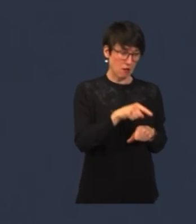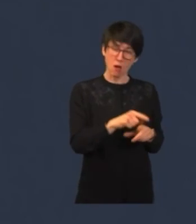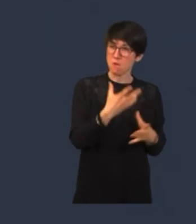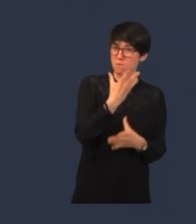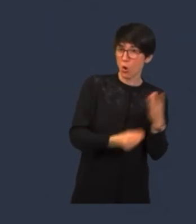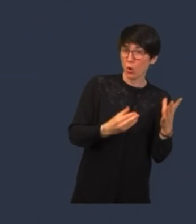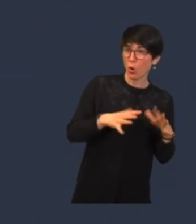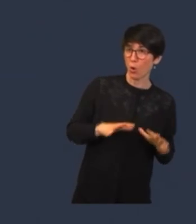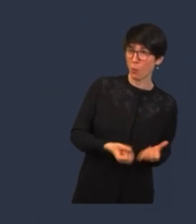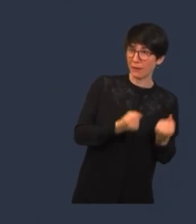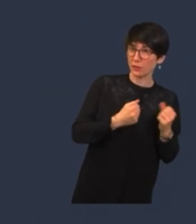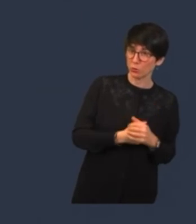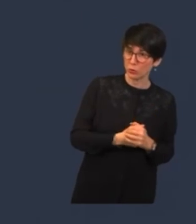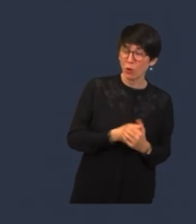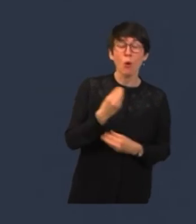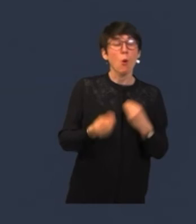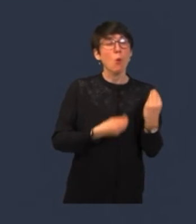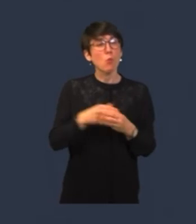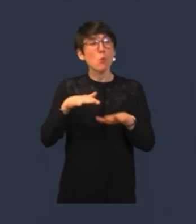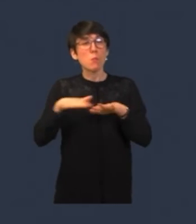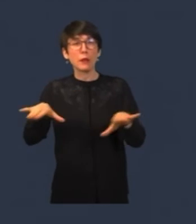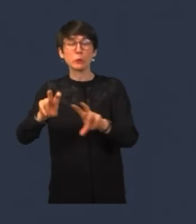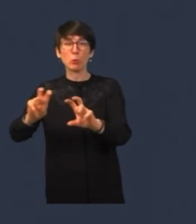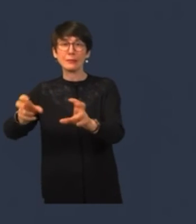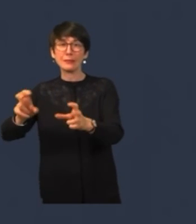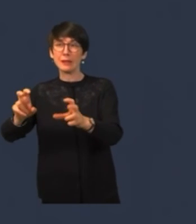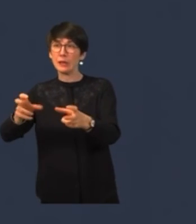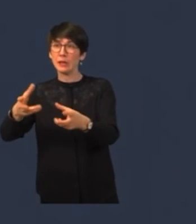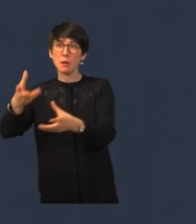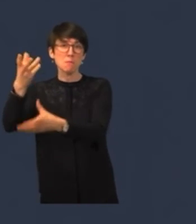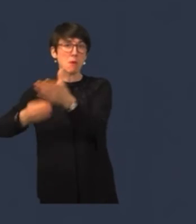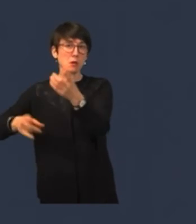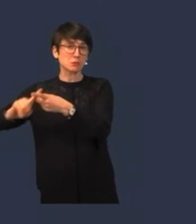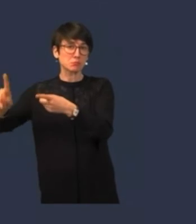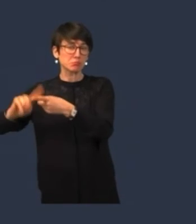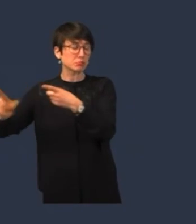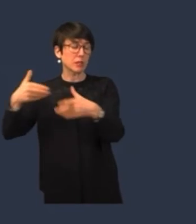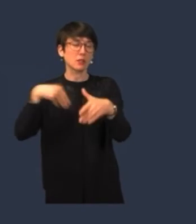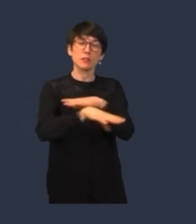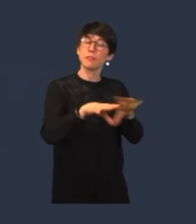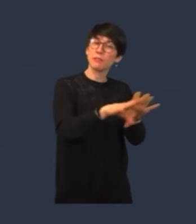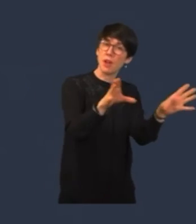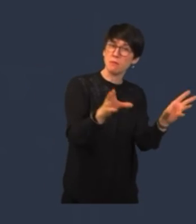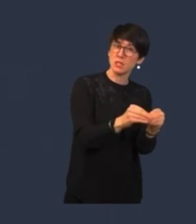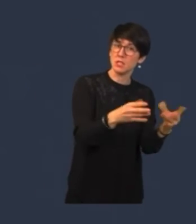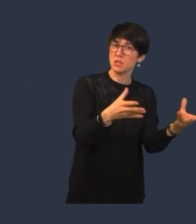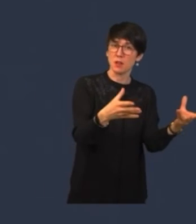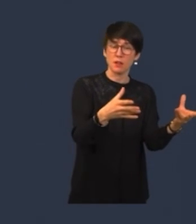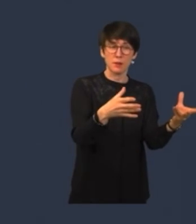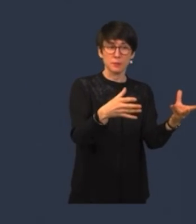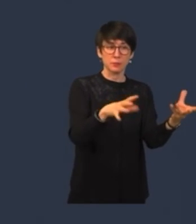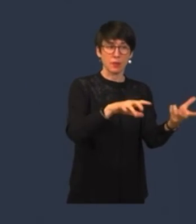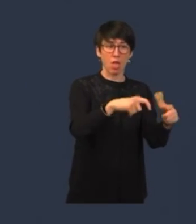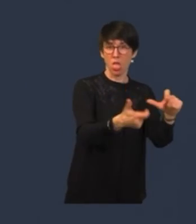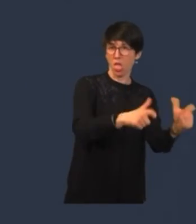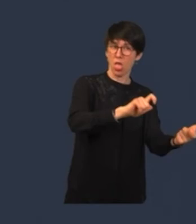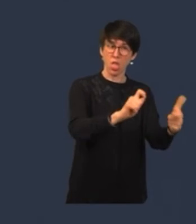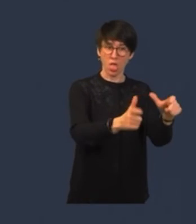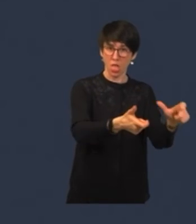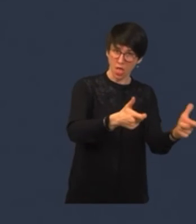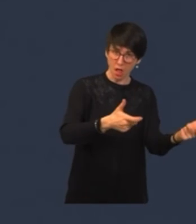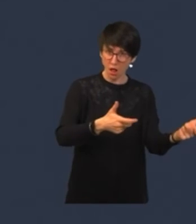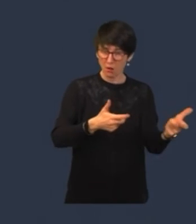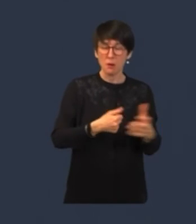déconstruction de l'être sur un plateau télé et pleurer sur le désordre dans les familles. Le tout relativisme a